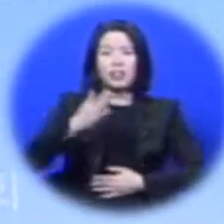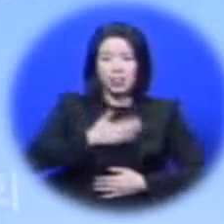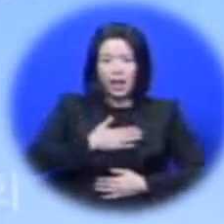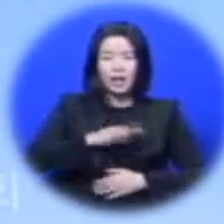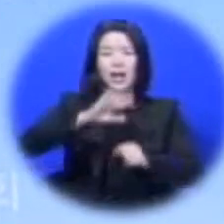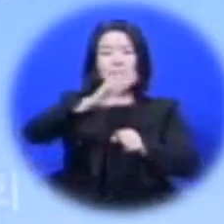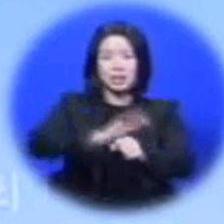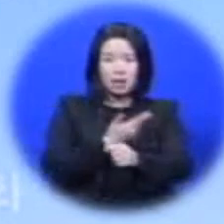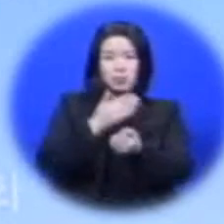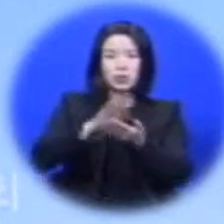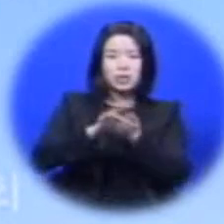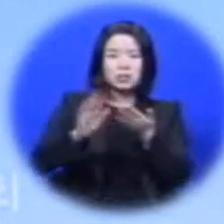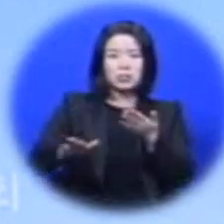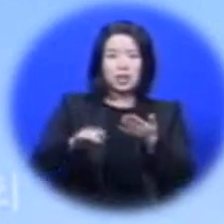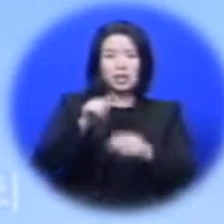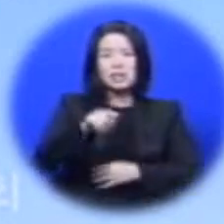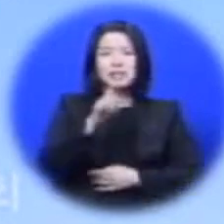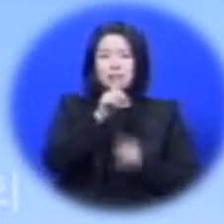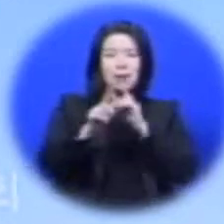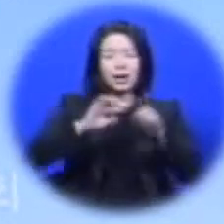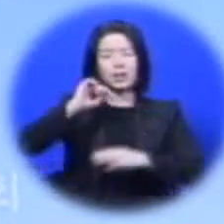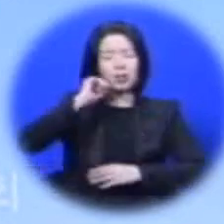이 말을 못하는